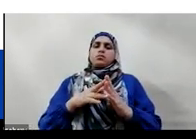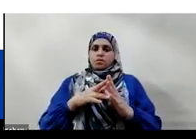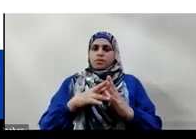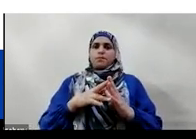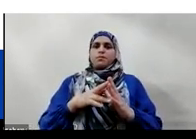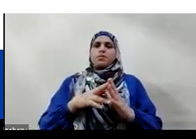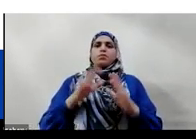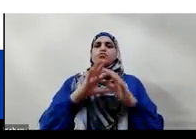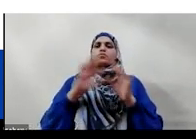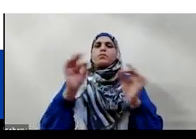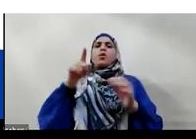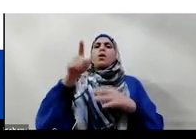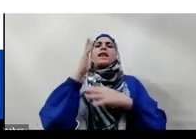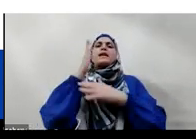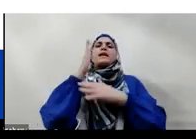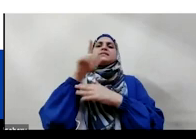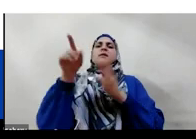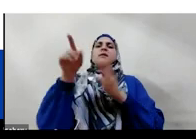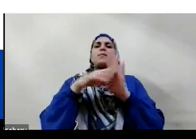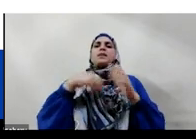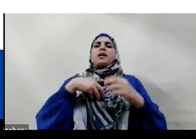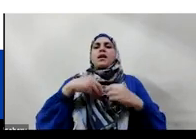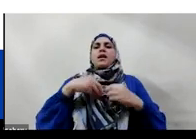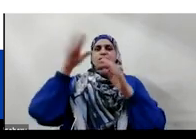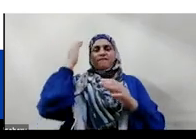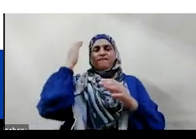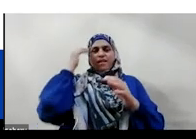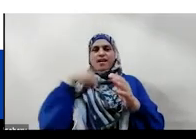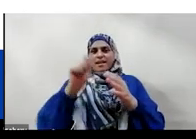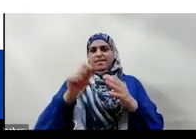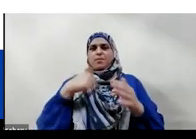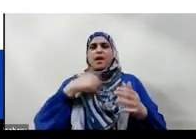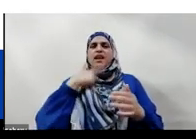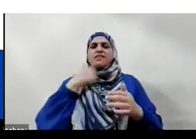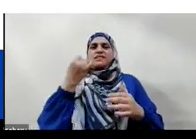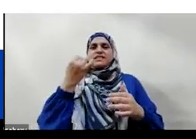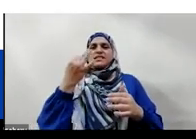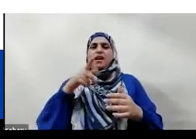الانستيتيوشن البرنامج هيبقى بيوديها لي في النهاية.